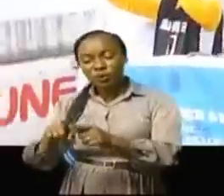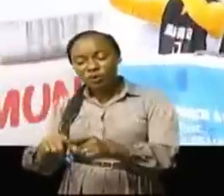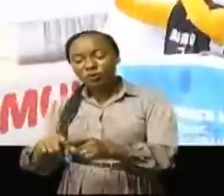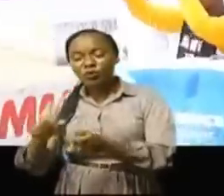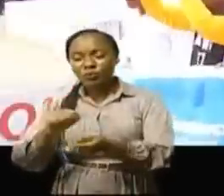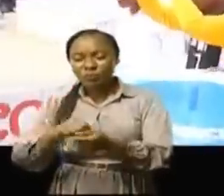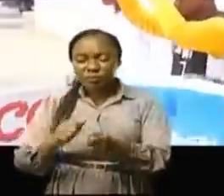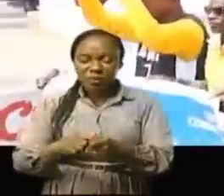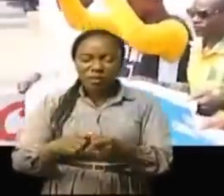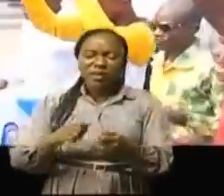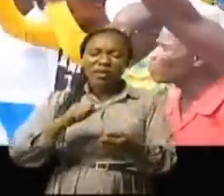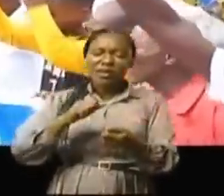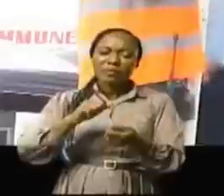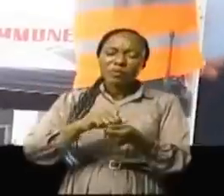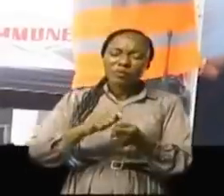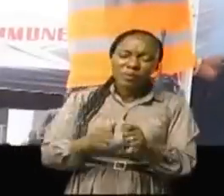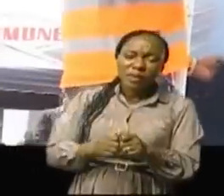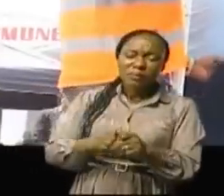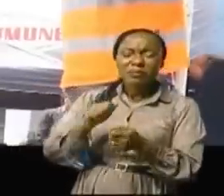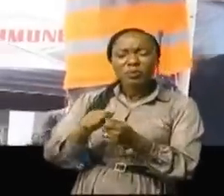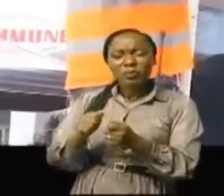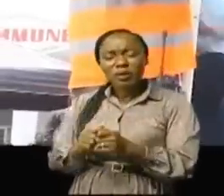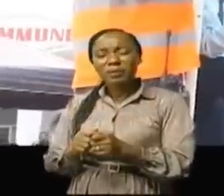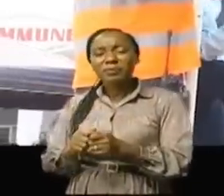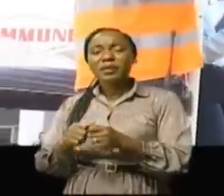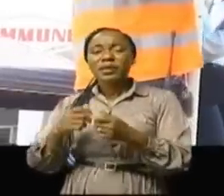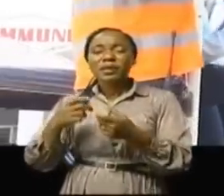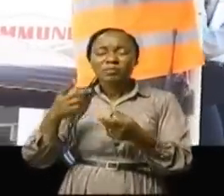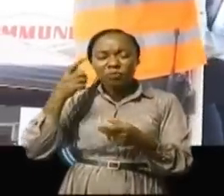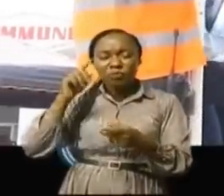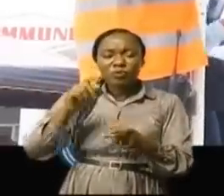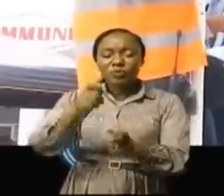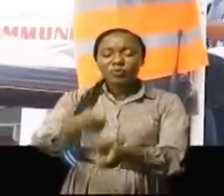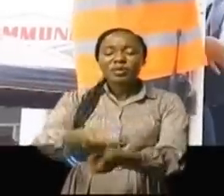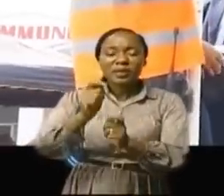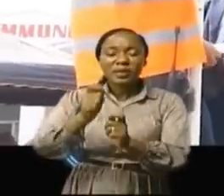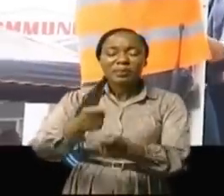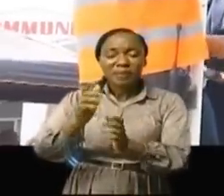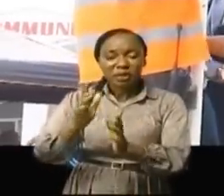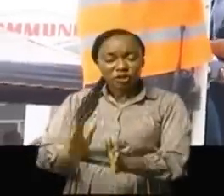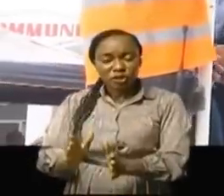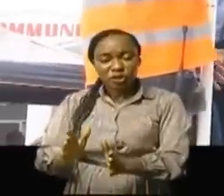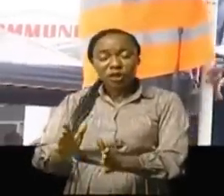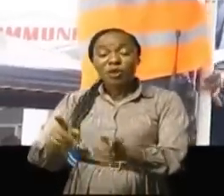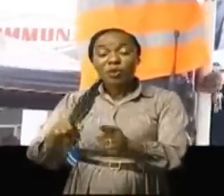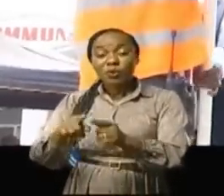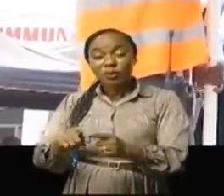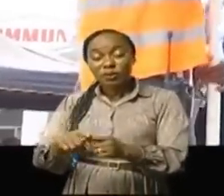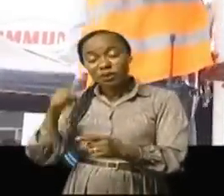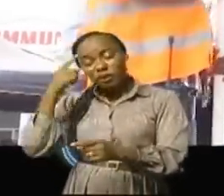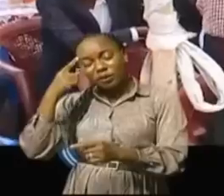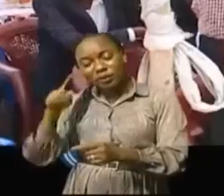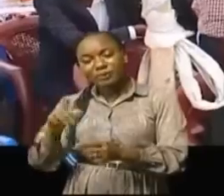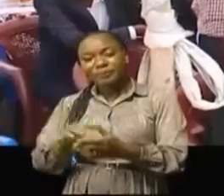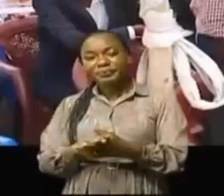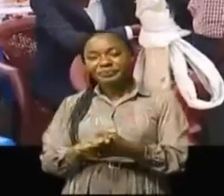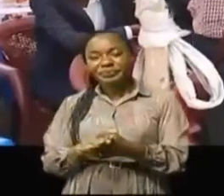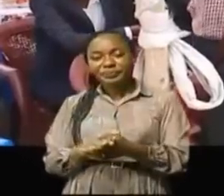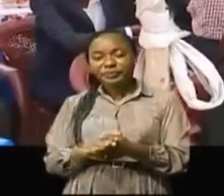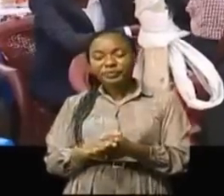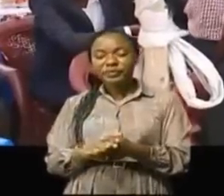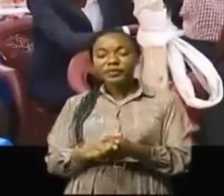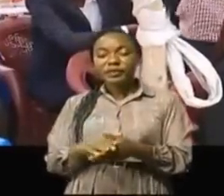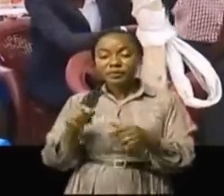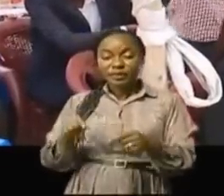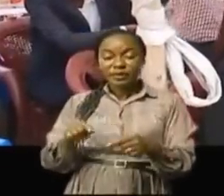La substance de l'adresse du ministre de Pêche et Élevage, Adjien Bokeli-Djima, s'est cristallisée sur l'envol de l'Office de pêche et d'aquaculture qui